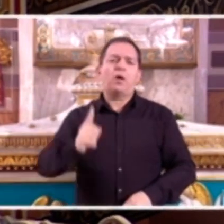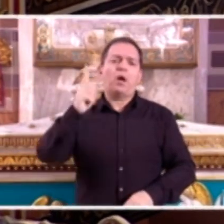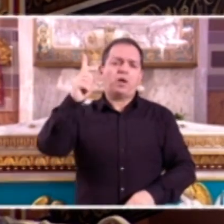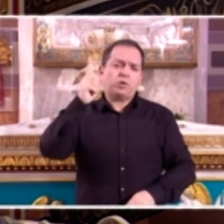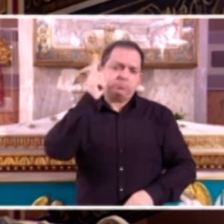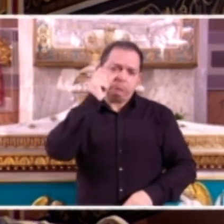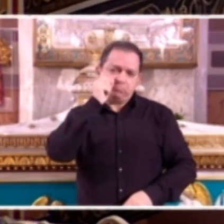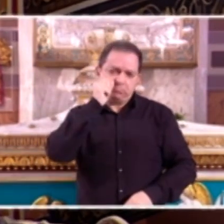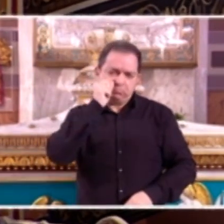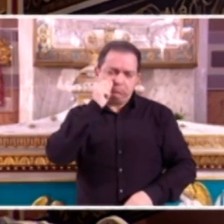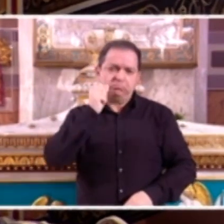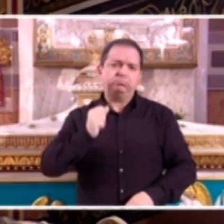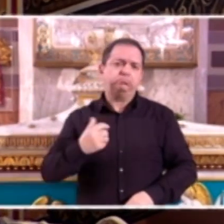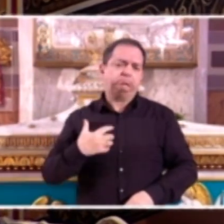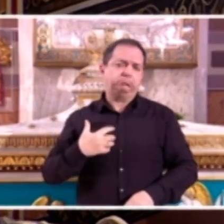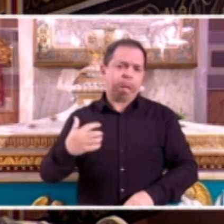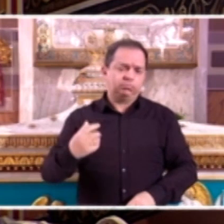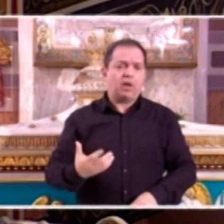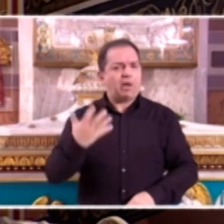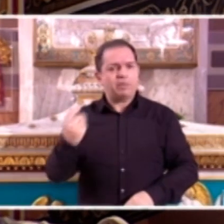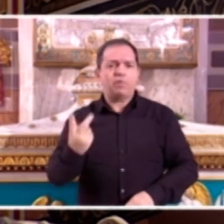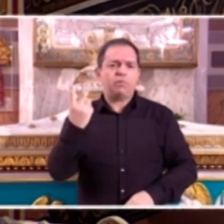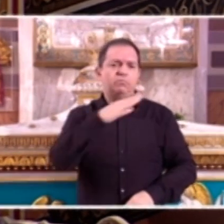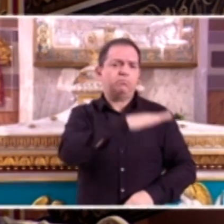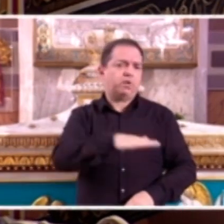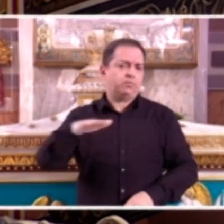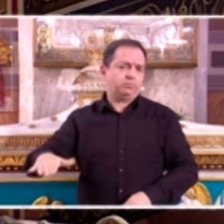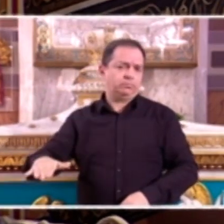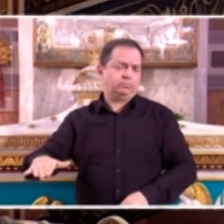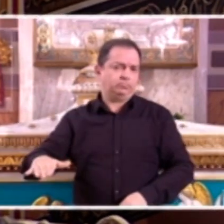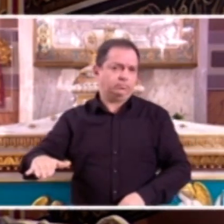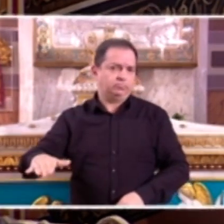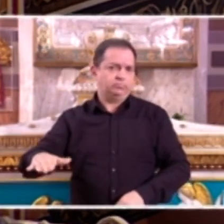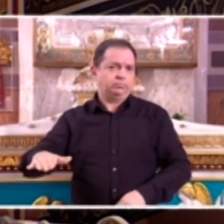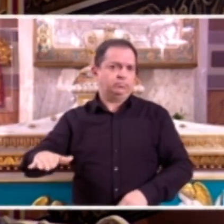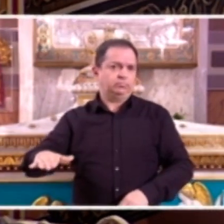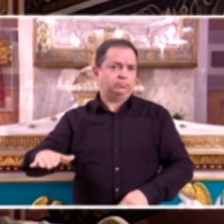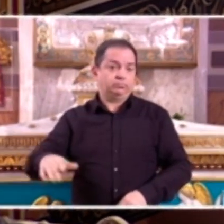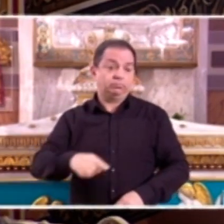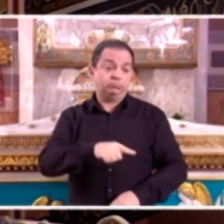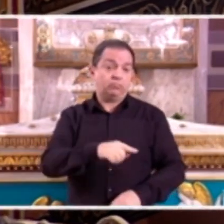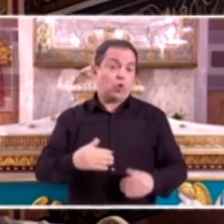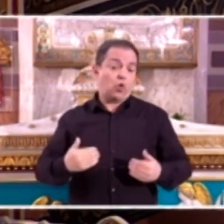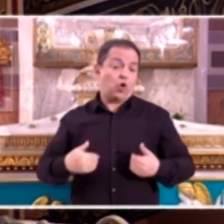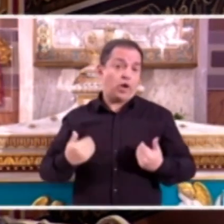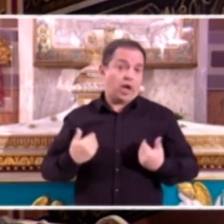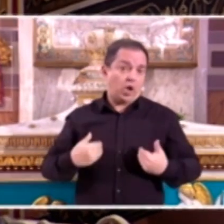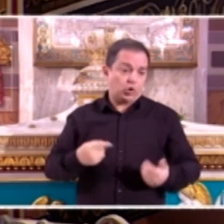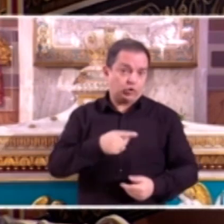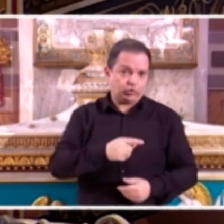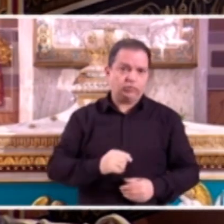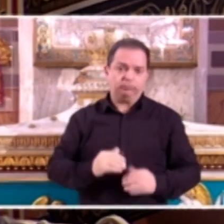Άνθρωπος της είχε δύο υιούς και είπεν ο νεότερος αυτόν